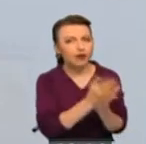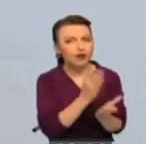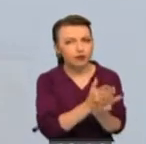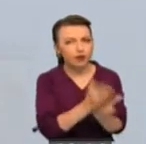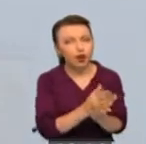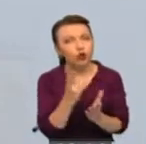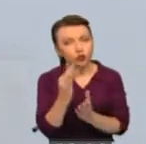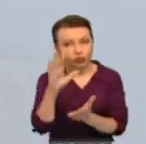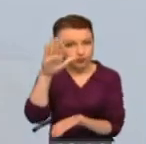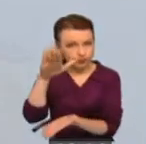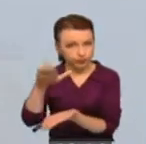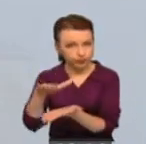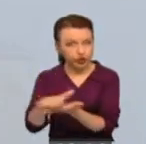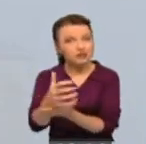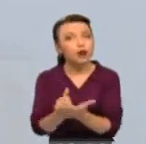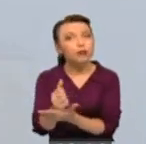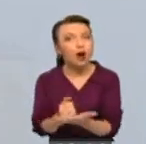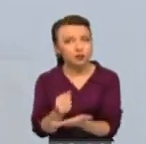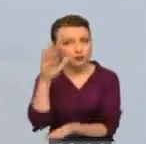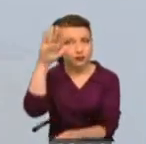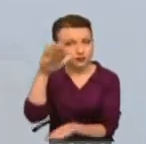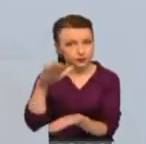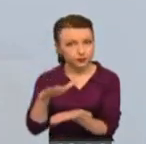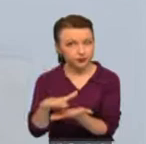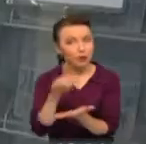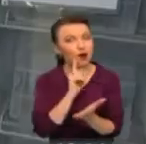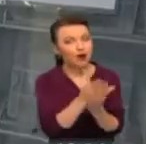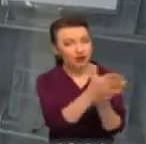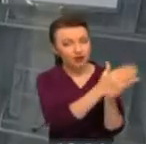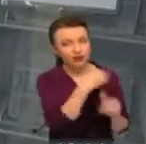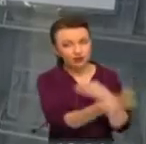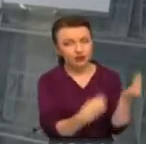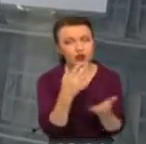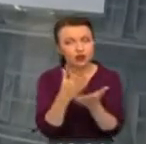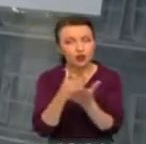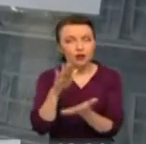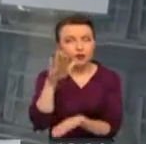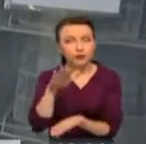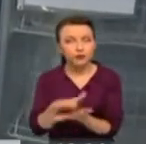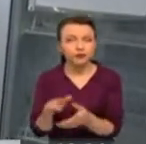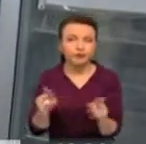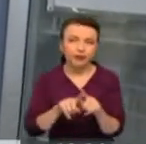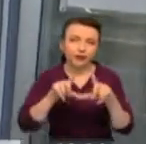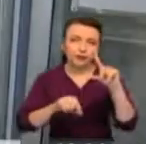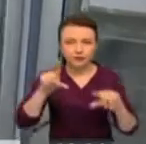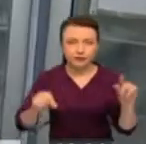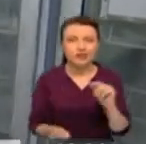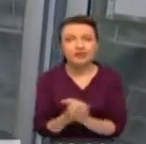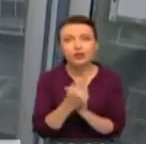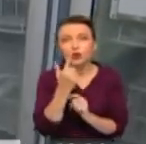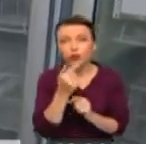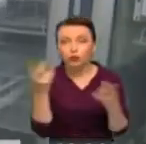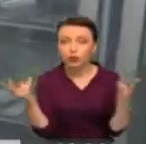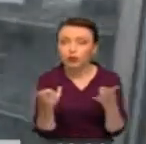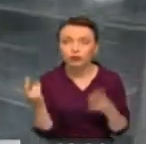компонентами крові, однак цей запас потрібно постійно поповнювати. Такі градації на сайті з'явились через те, що кров